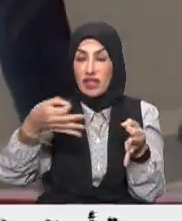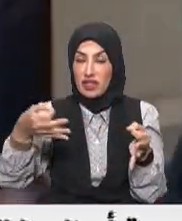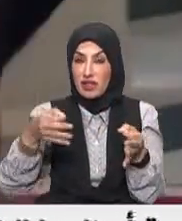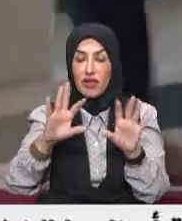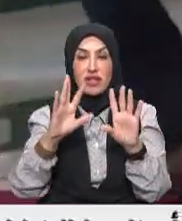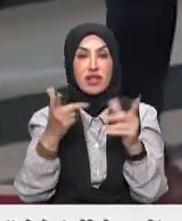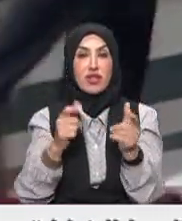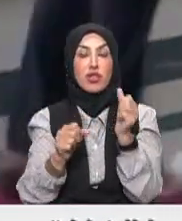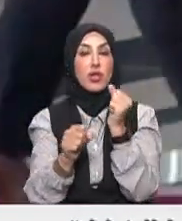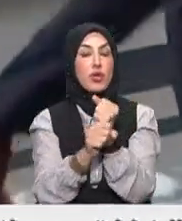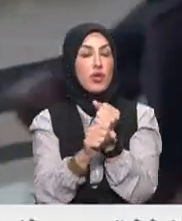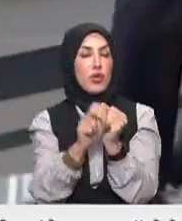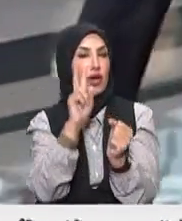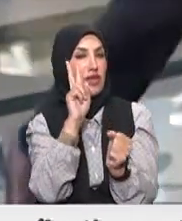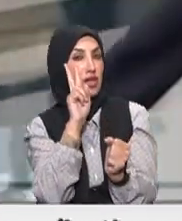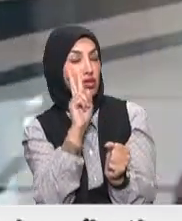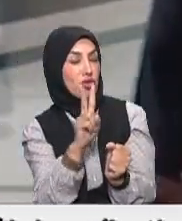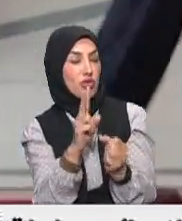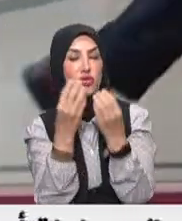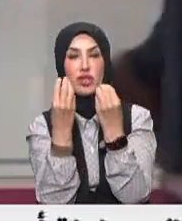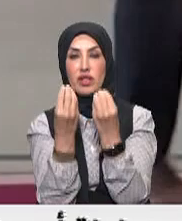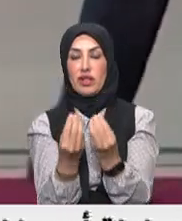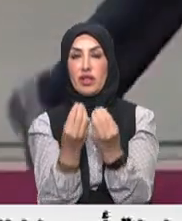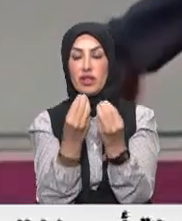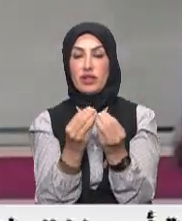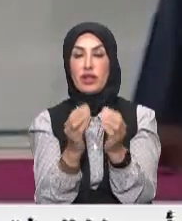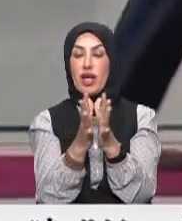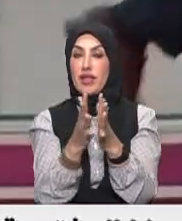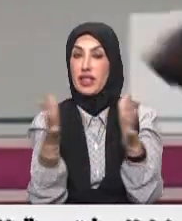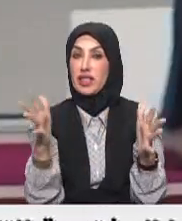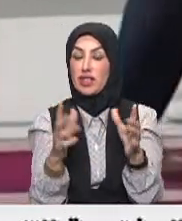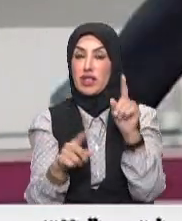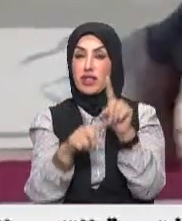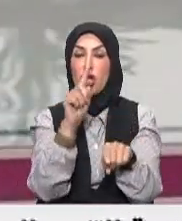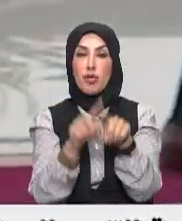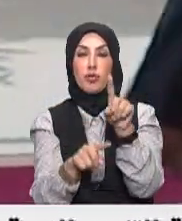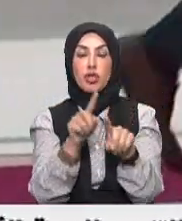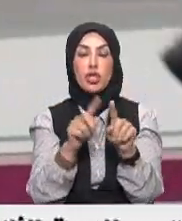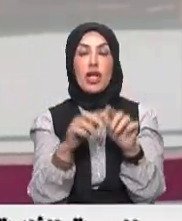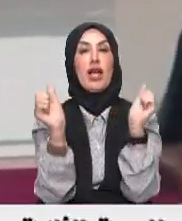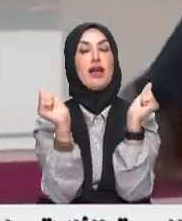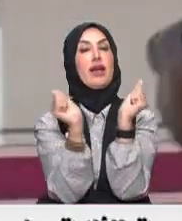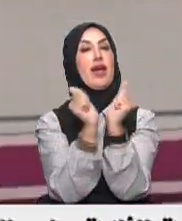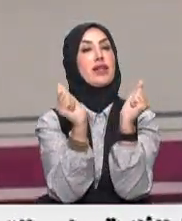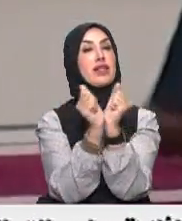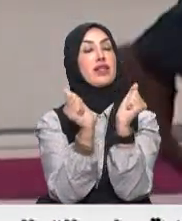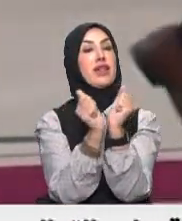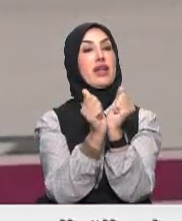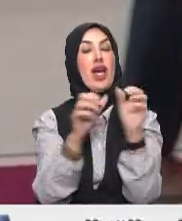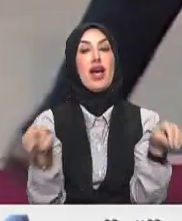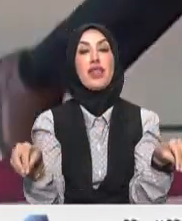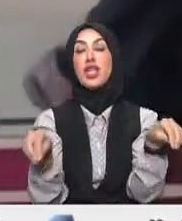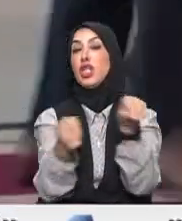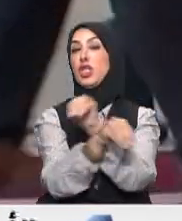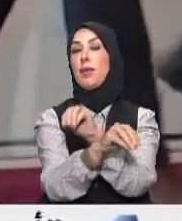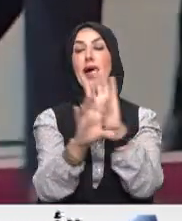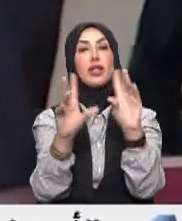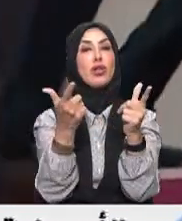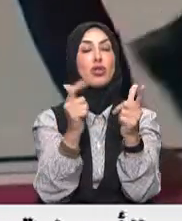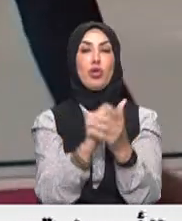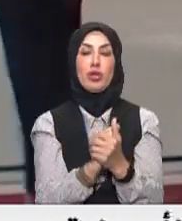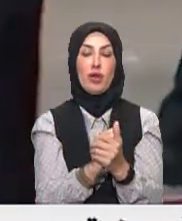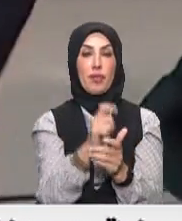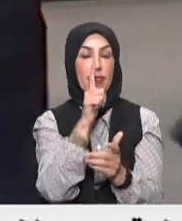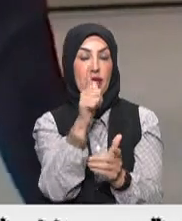الشيطان مترص اذ تتسع حده الخلافات حول تبادل الاسرى وتموضع قوات الاحتلال في القطاع في